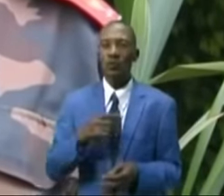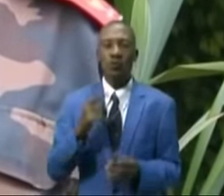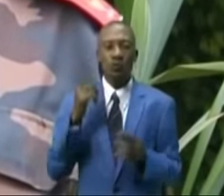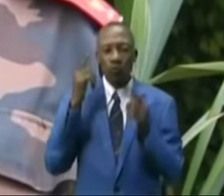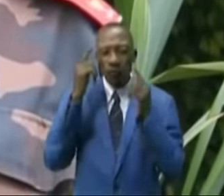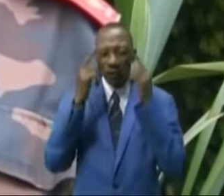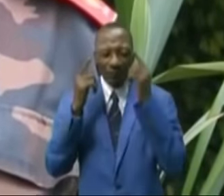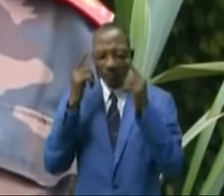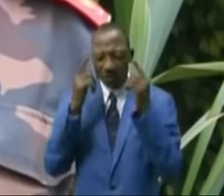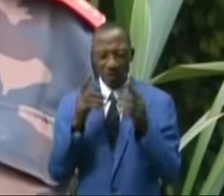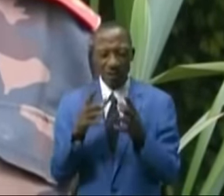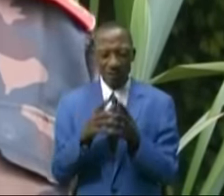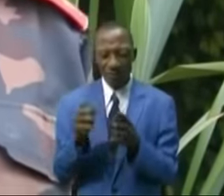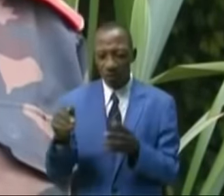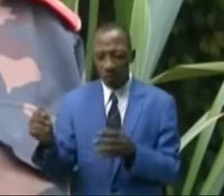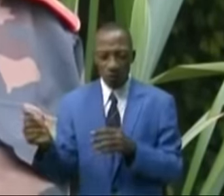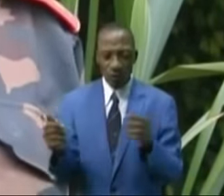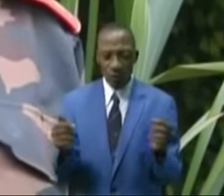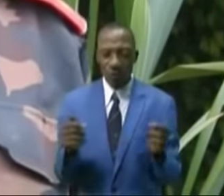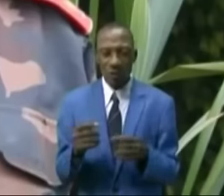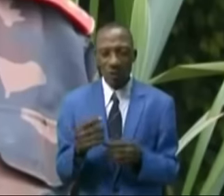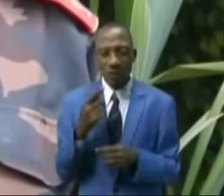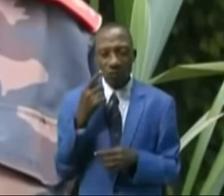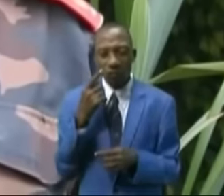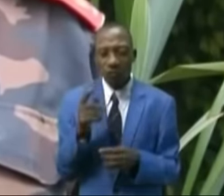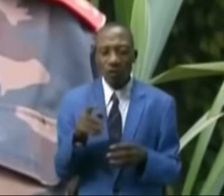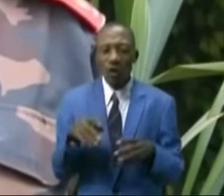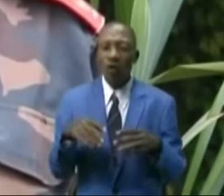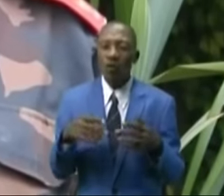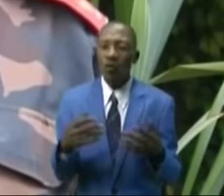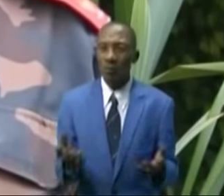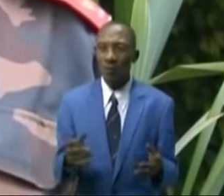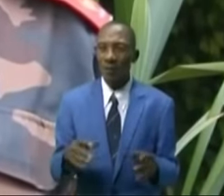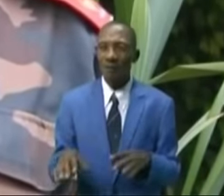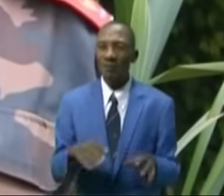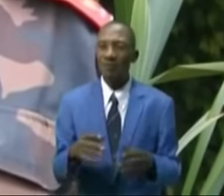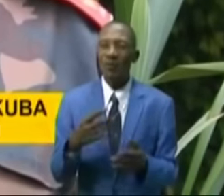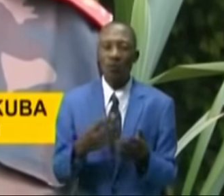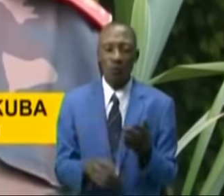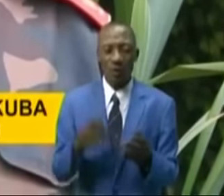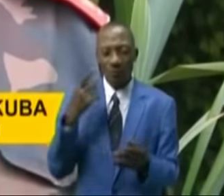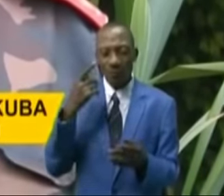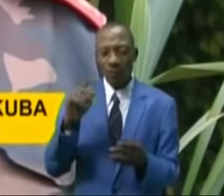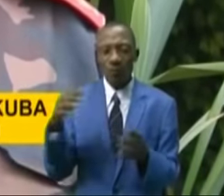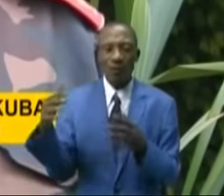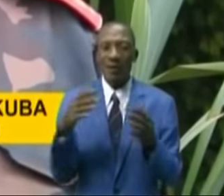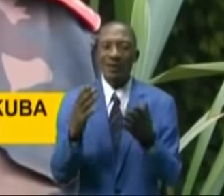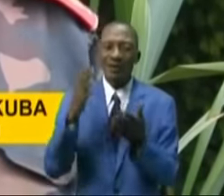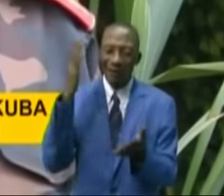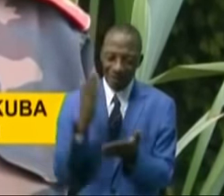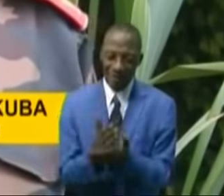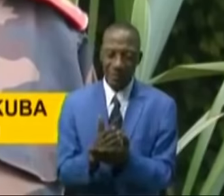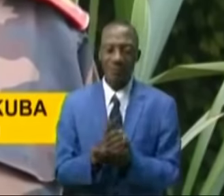des opérations pour voir quel remède face à cette barbarie. Et